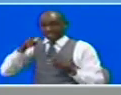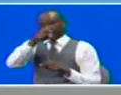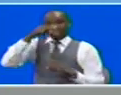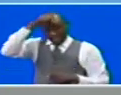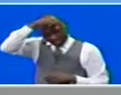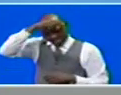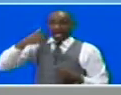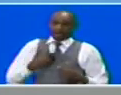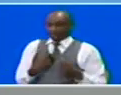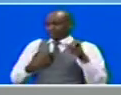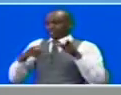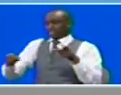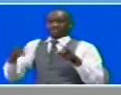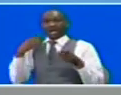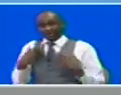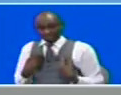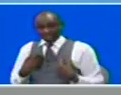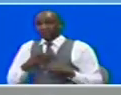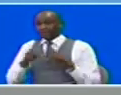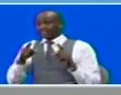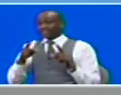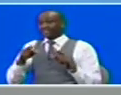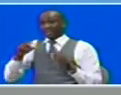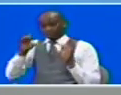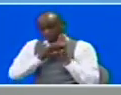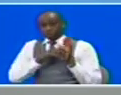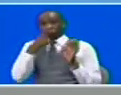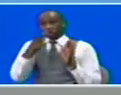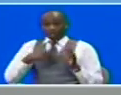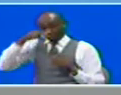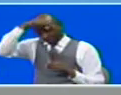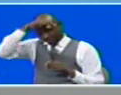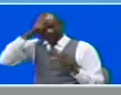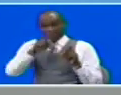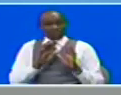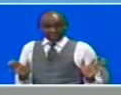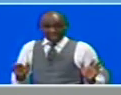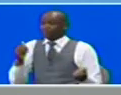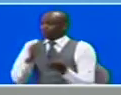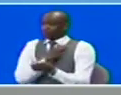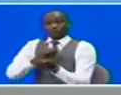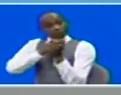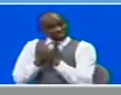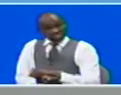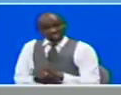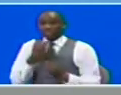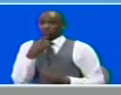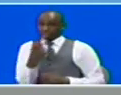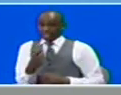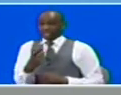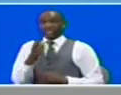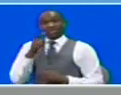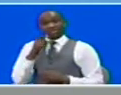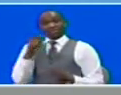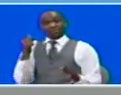certificate ya degree, na katiba imeongea juu ya certificate ya degree peke yake. Hawezi batilisha ukuje useme kwa, bila